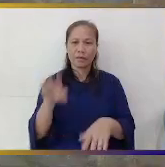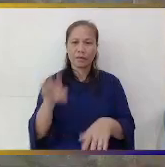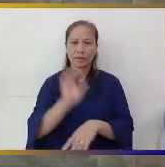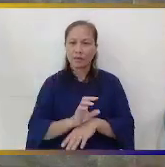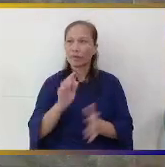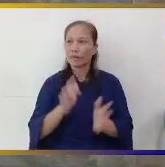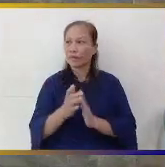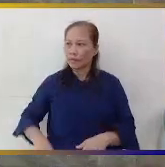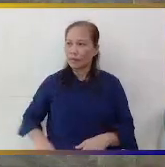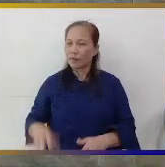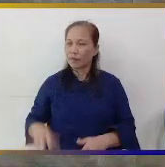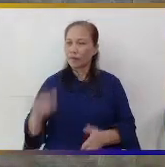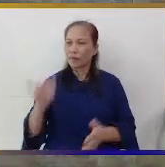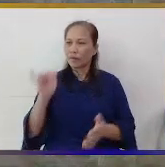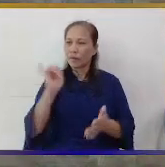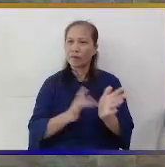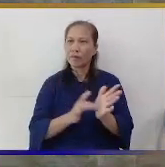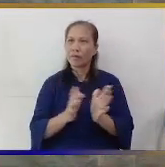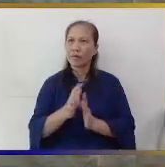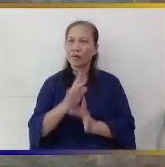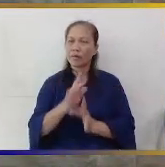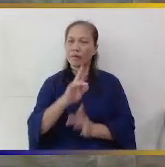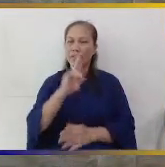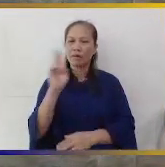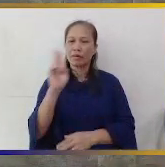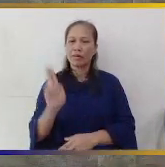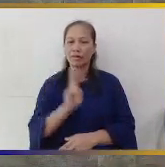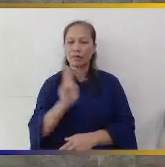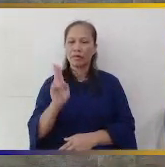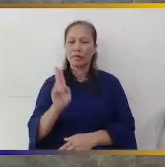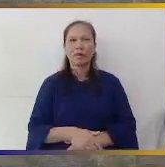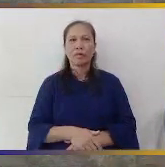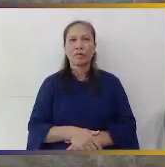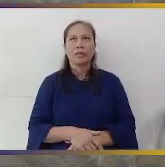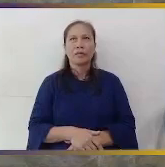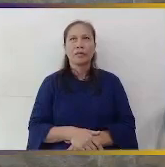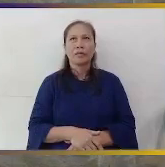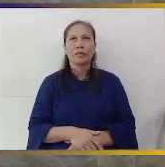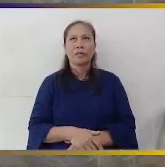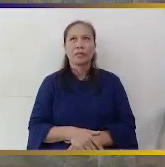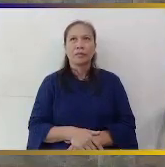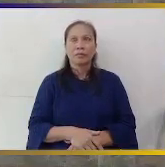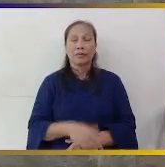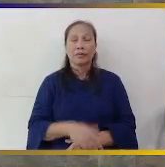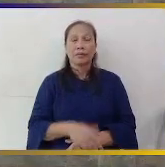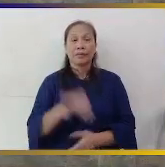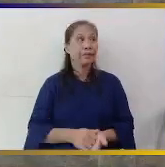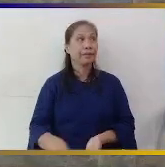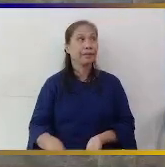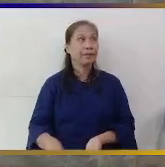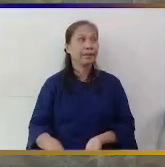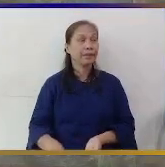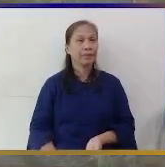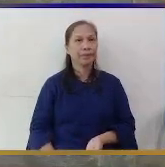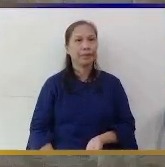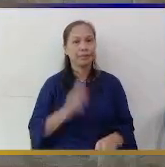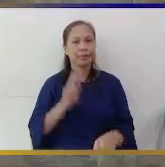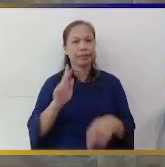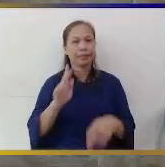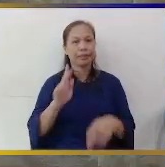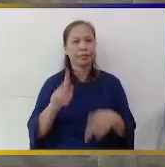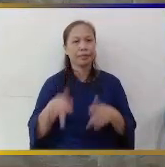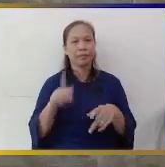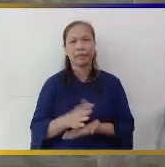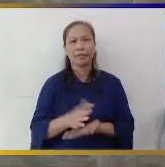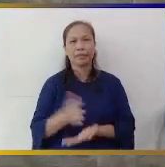ng Diyos you see that ganyan po kaganda po yan na isa sa mga pinag-usapan po natin Ano po isa po sa mga